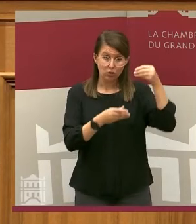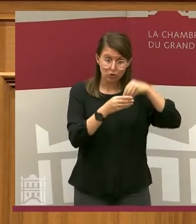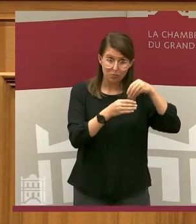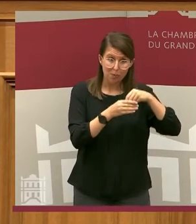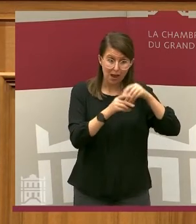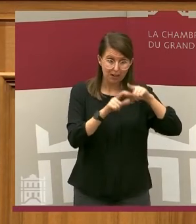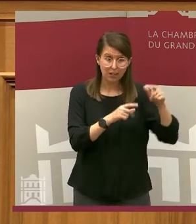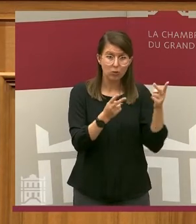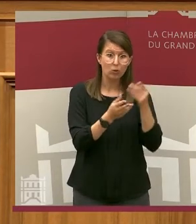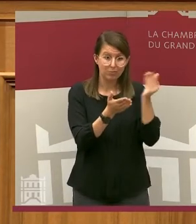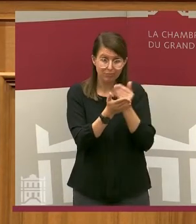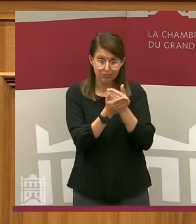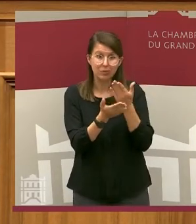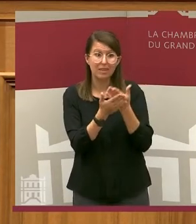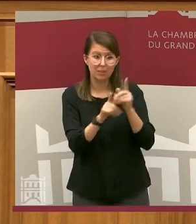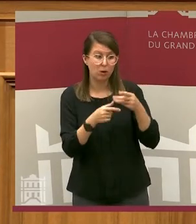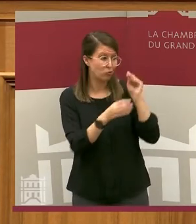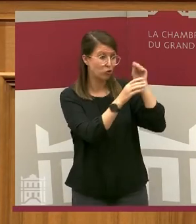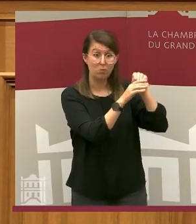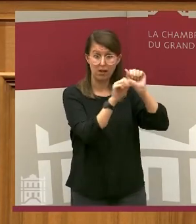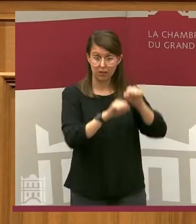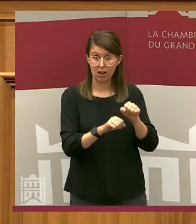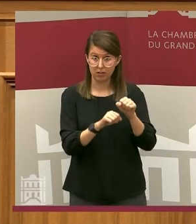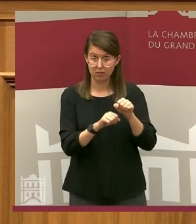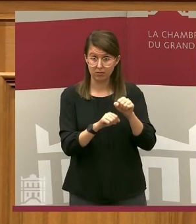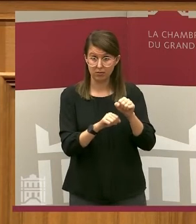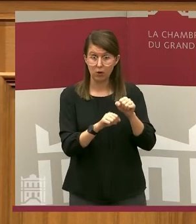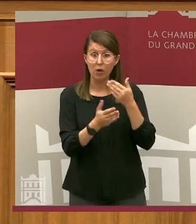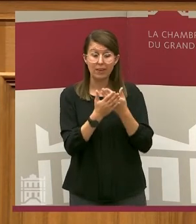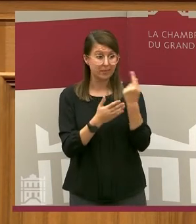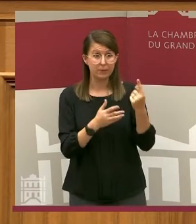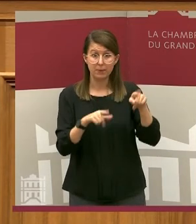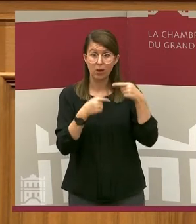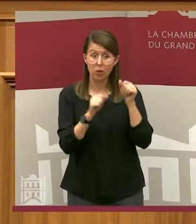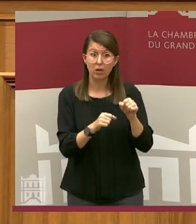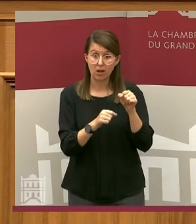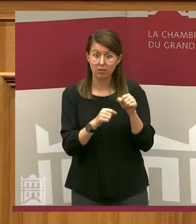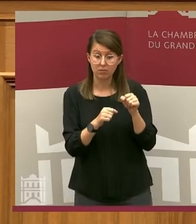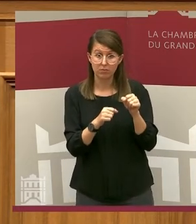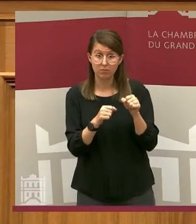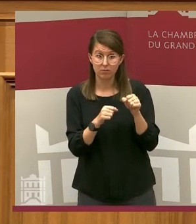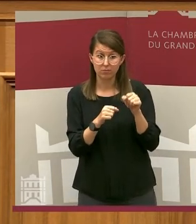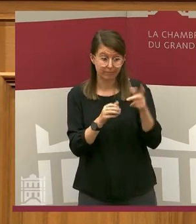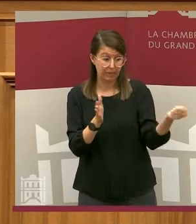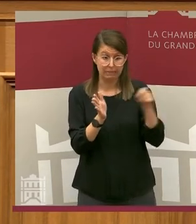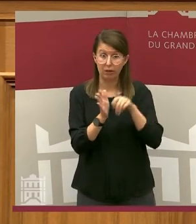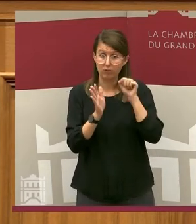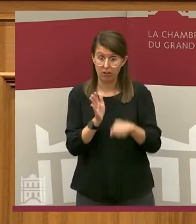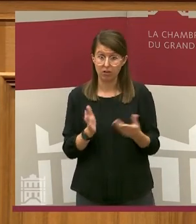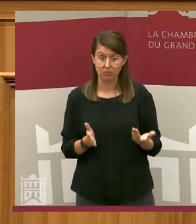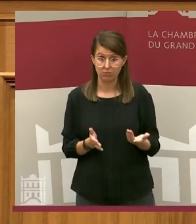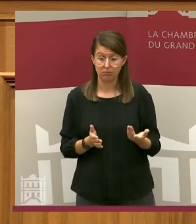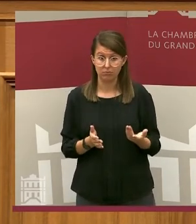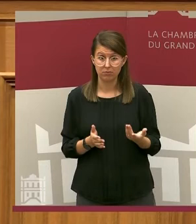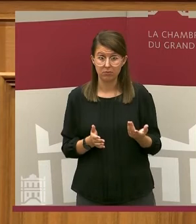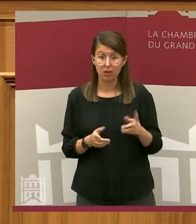Peien überhaupt genug Reklaren hatten, für zu Lützburg nach irgendetwas und überhaupt irgendetwas kaufen zu können. Muss